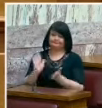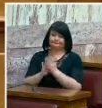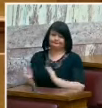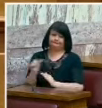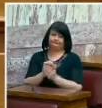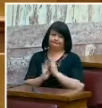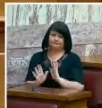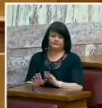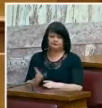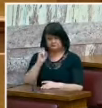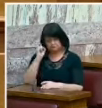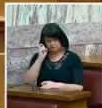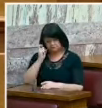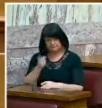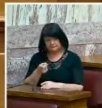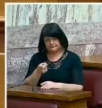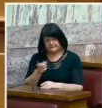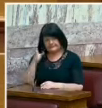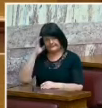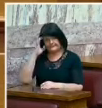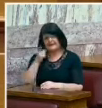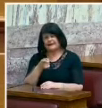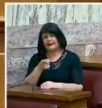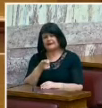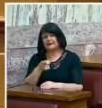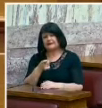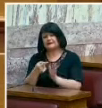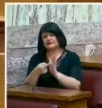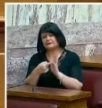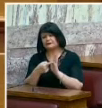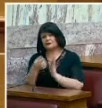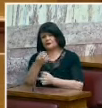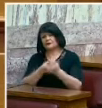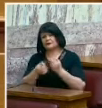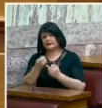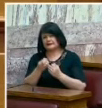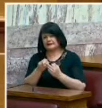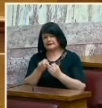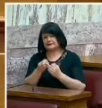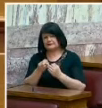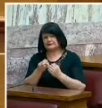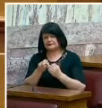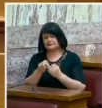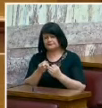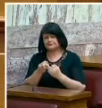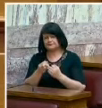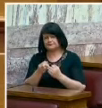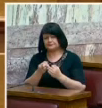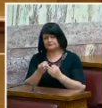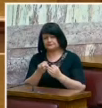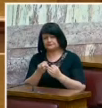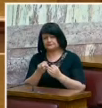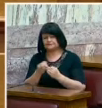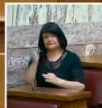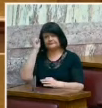Και σκέφτηκα ότι κάτι μου θυμίζει αυτό το σύνθημα και ανέτρεξα λίγο στη μνήμη